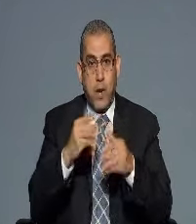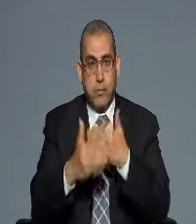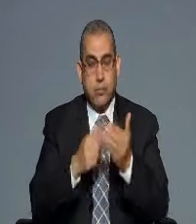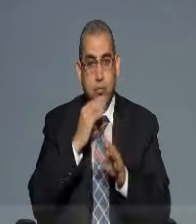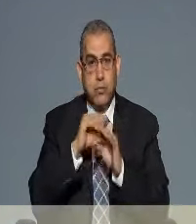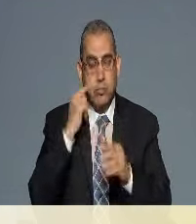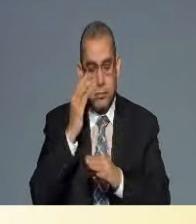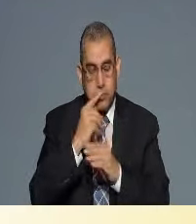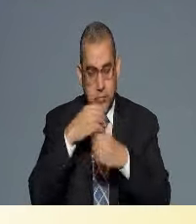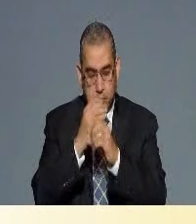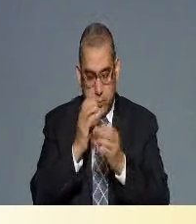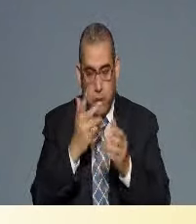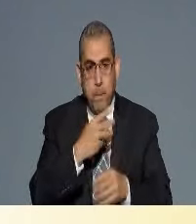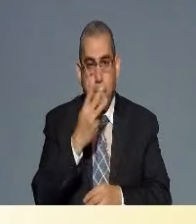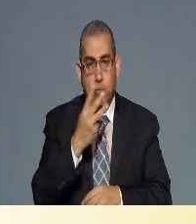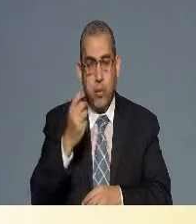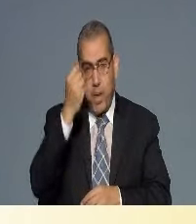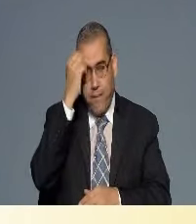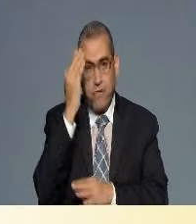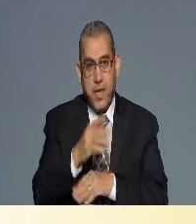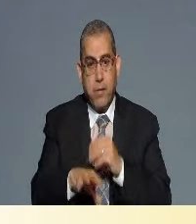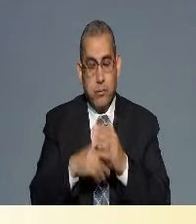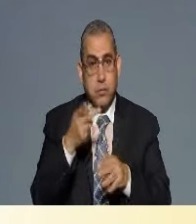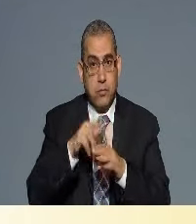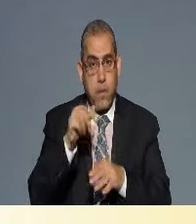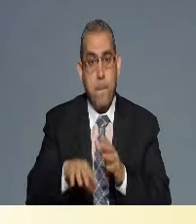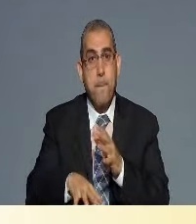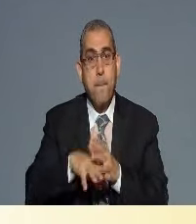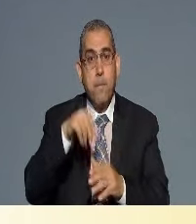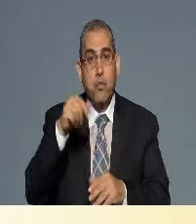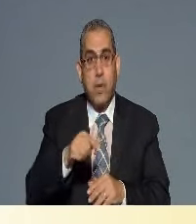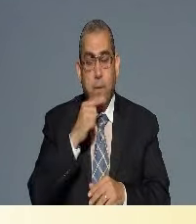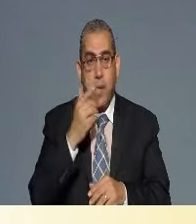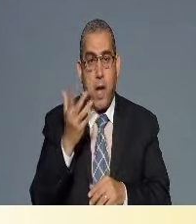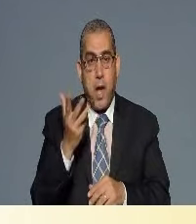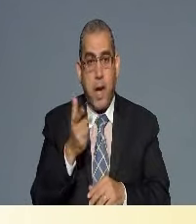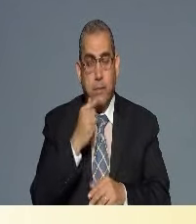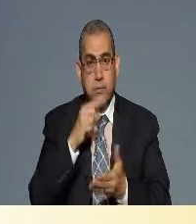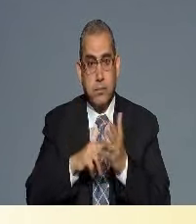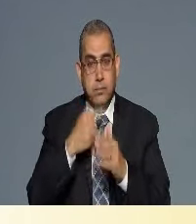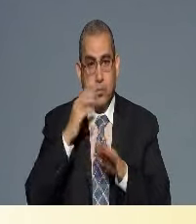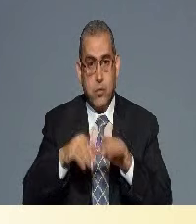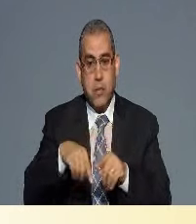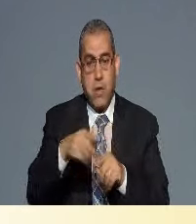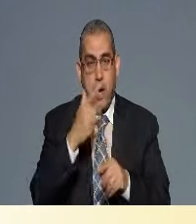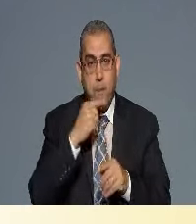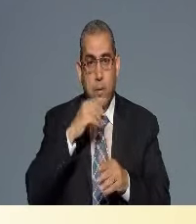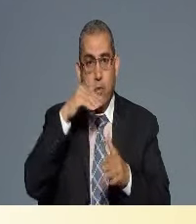الدراسة لمشروع 600 الف فدان. احنا امام مشروع في يقع على الخزان